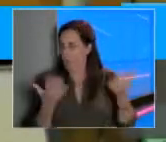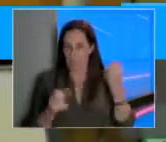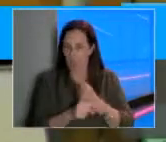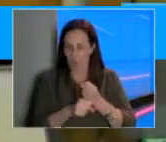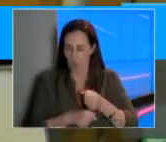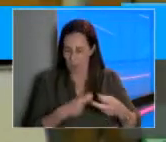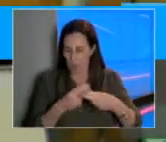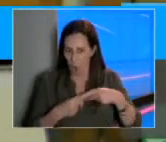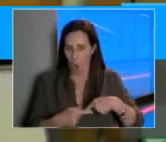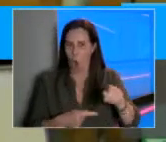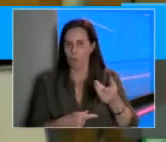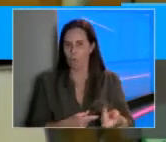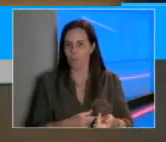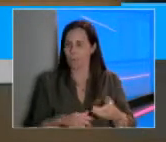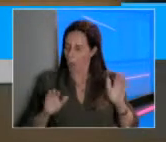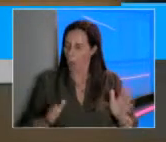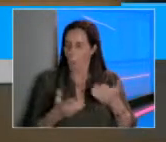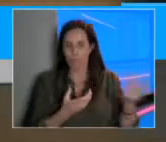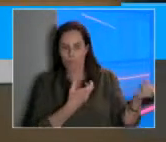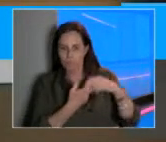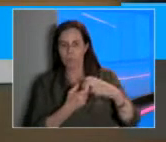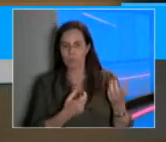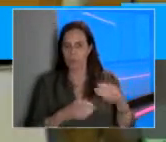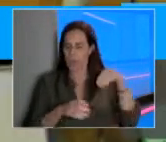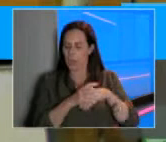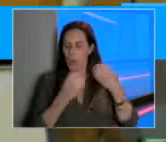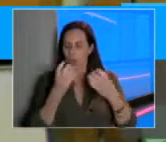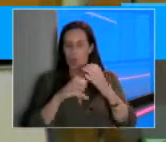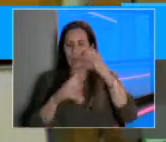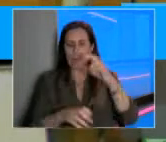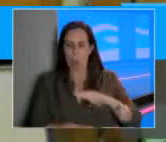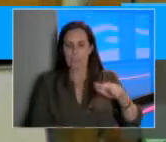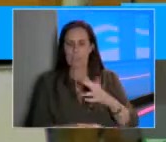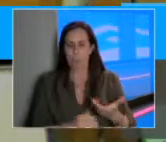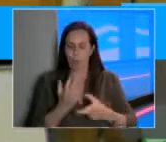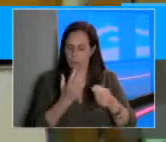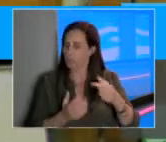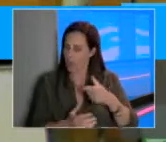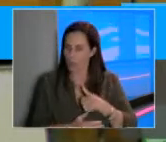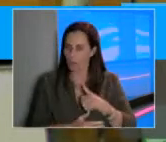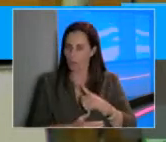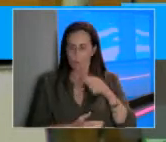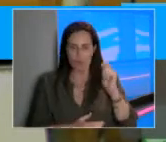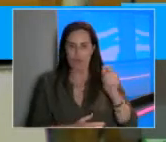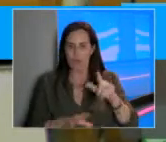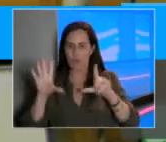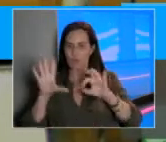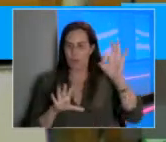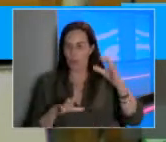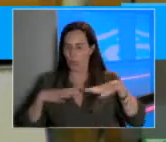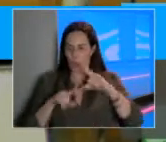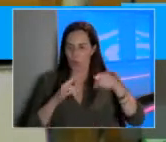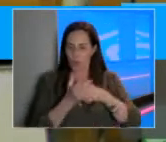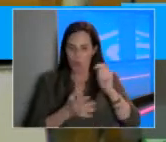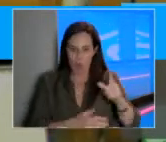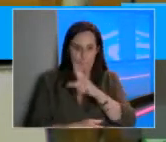תעסוקה בשבועות הקרובים. בואו נכניס אותם פנימה, לתוך התחבורה הציבורית. אנחנו בכל מקרה משלמים להם את ה-70% חל"ת. בואו